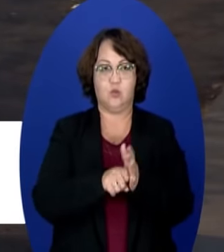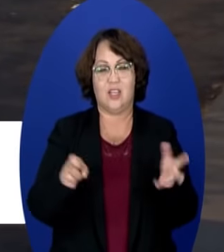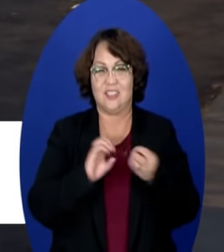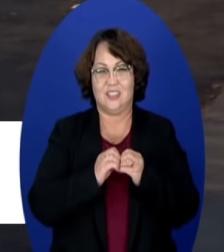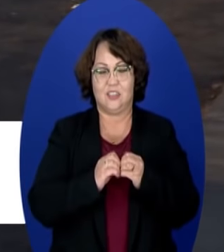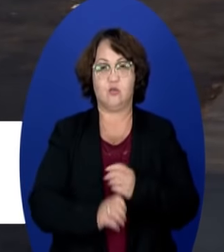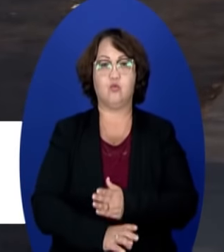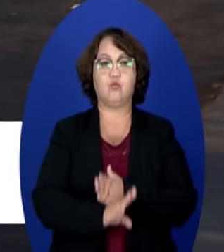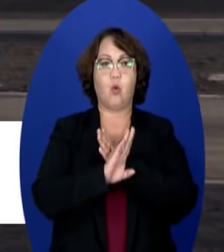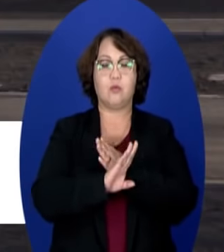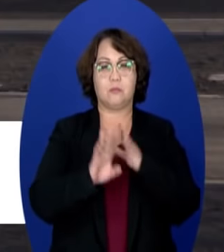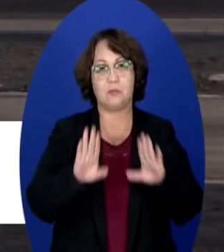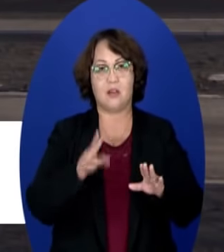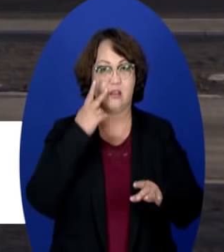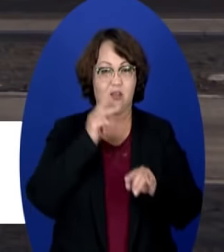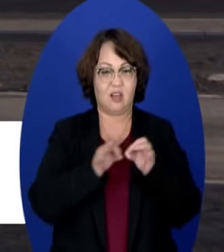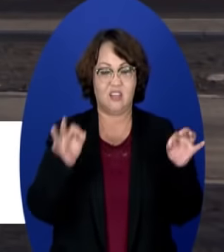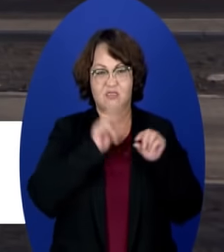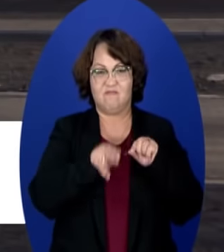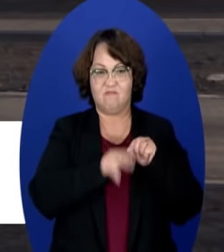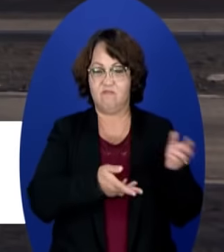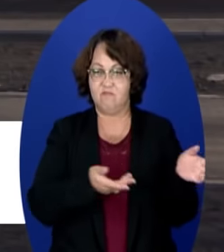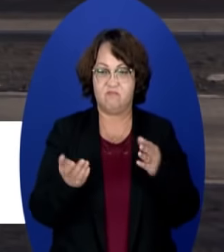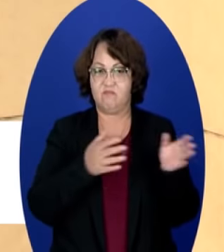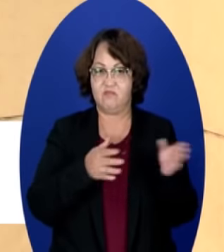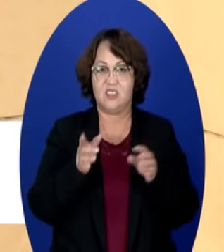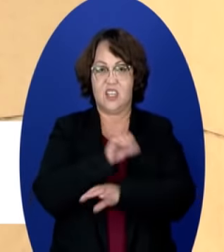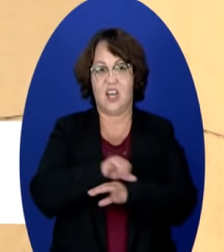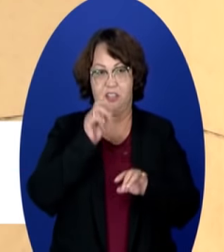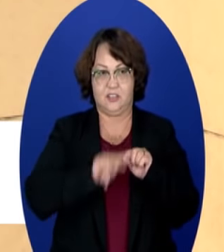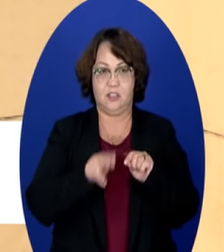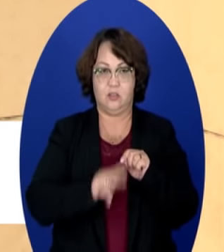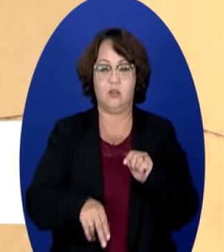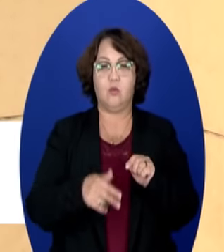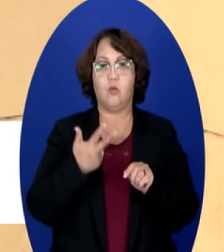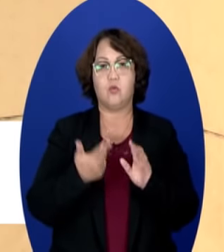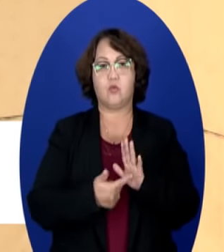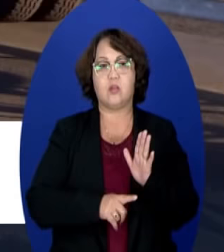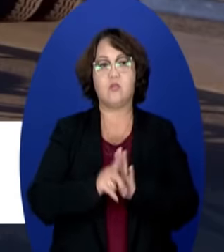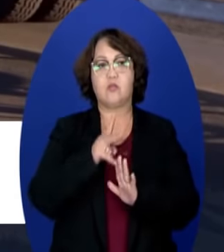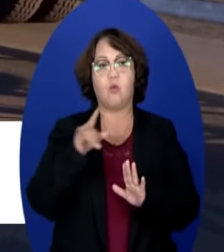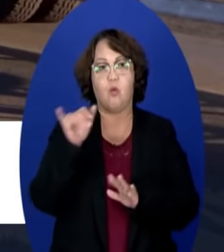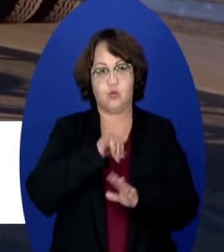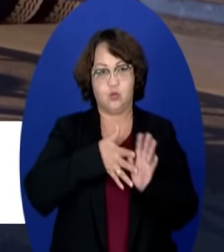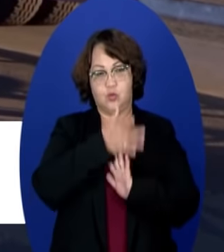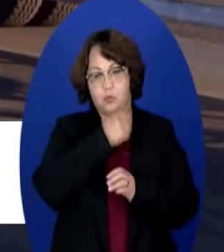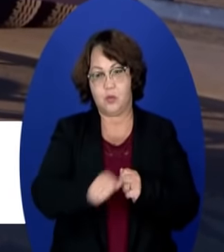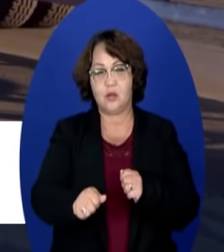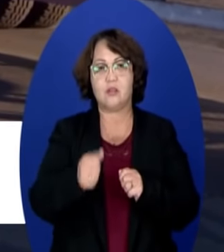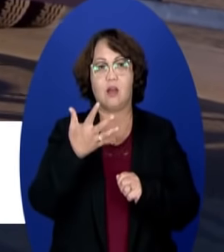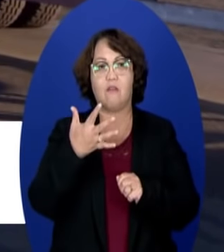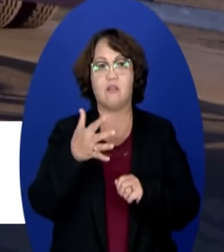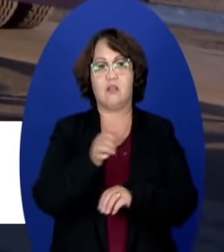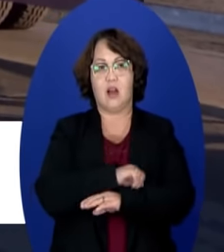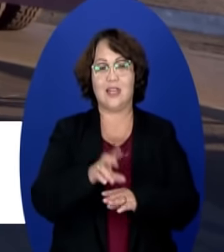хэрэгжиж дуусгах юм байна. Манай улсад үндсэндээ 3 их үсрээр гайлын шинжилгээ эхэлсэн. Улсын төсвийн хөрөнгө оруулалтаар гэхэд 5 байршилд гайлын лаборатори